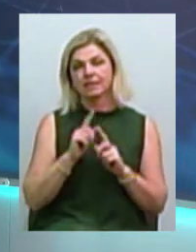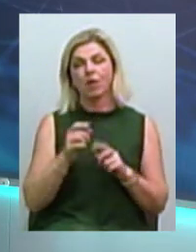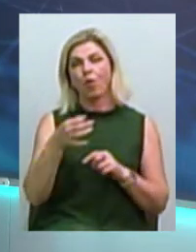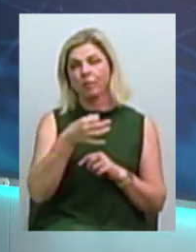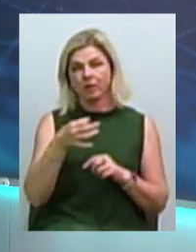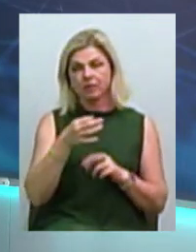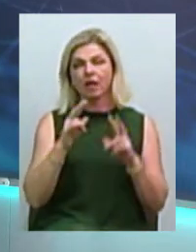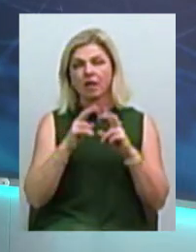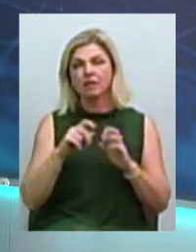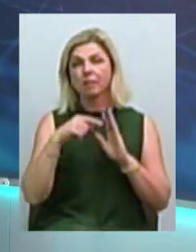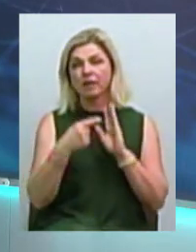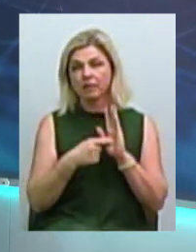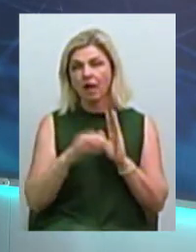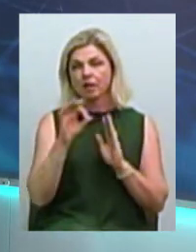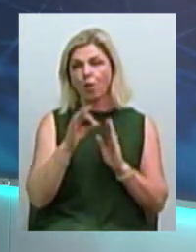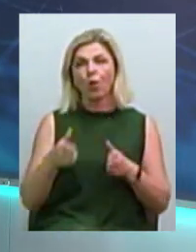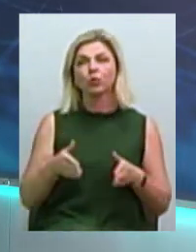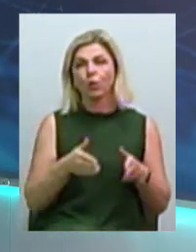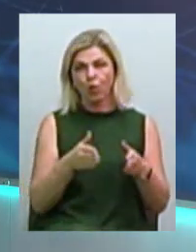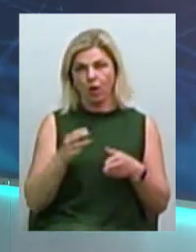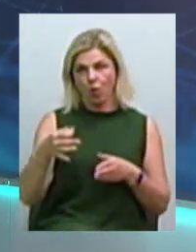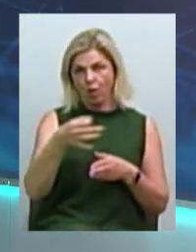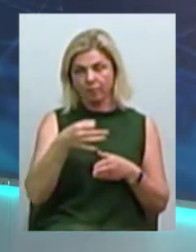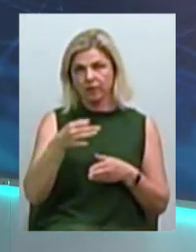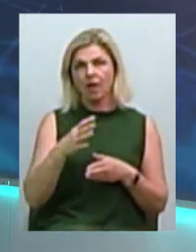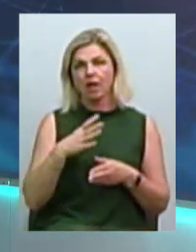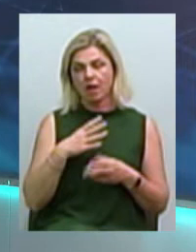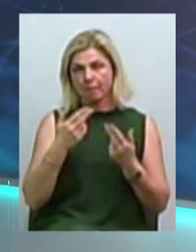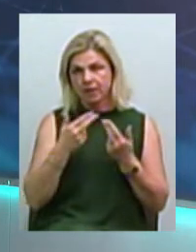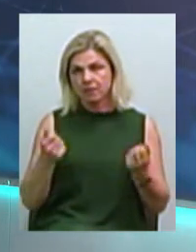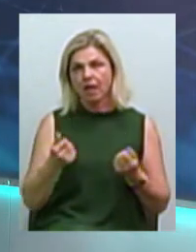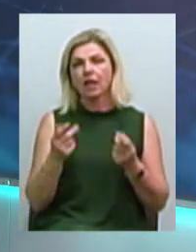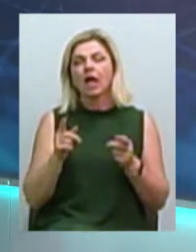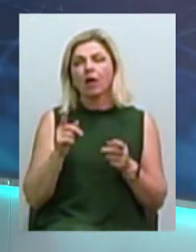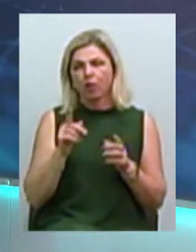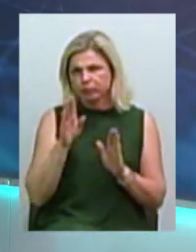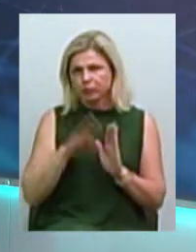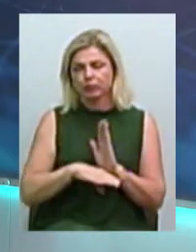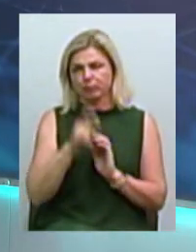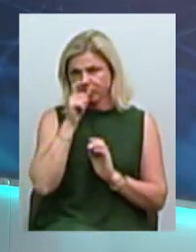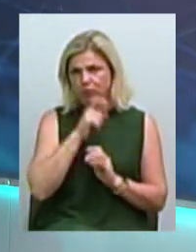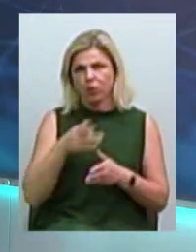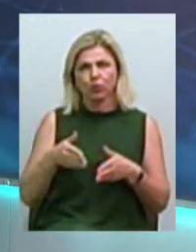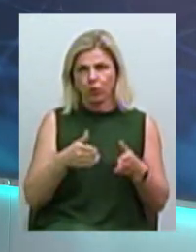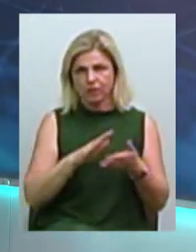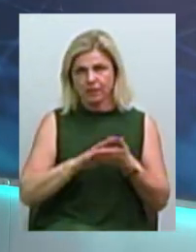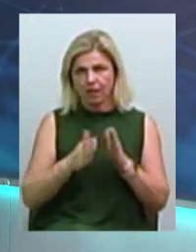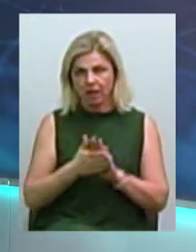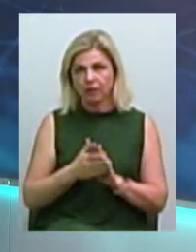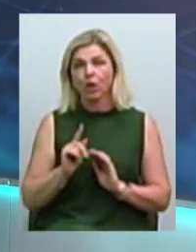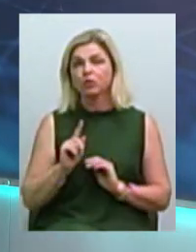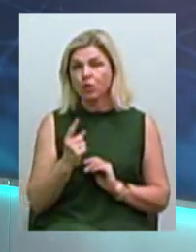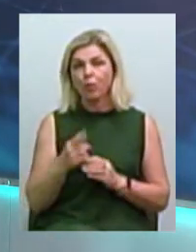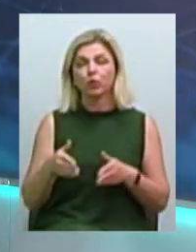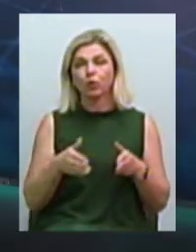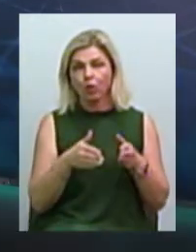області та визнала критичним стан шляхів державного і обласного значення. Про те, чому дороги Миколаївщини